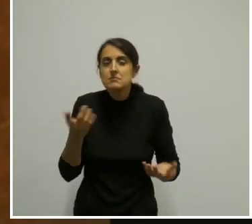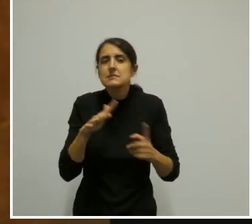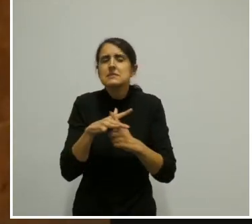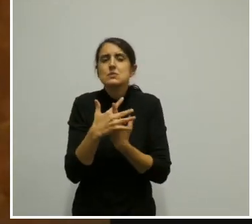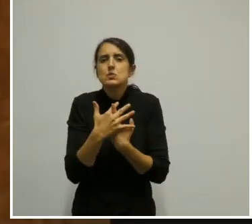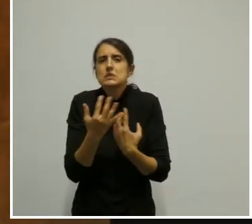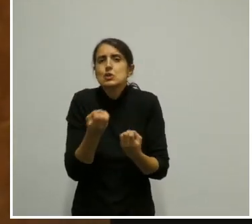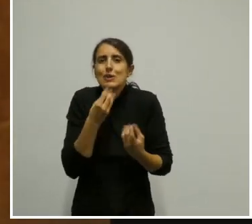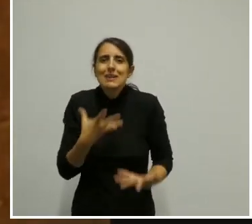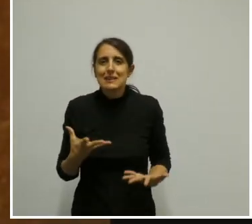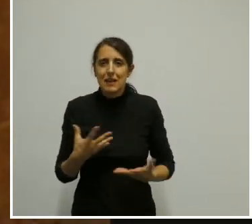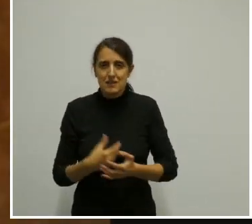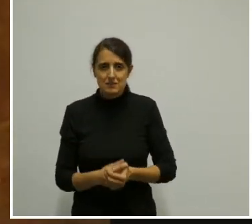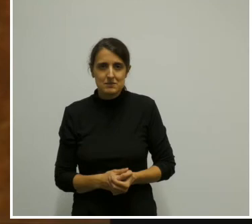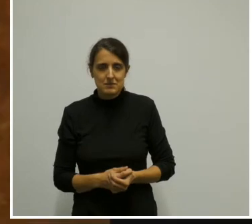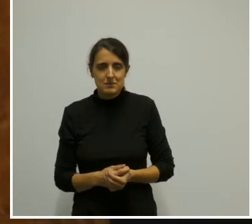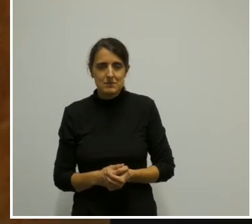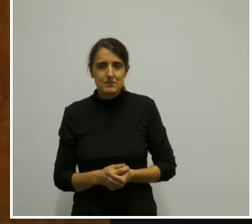tema.